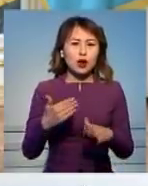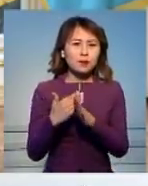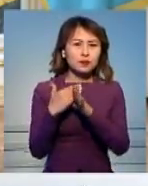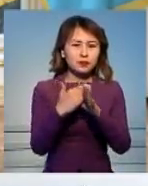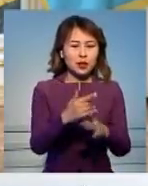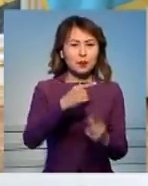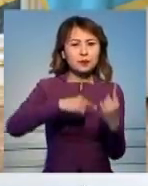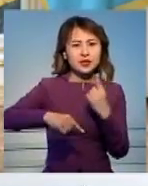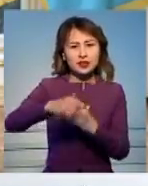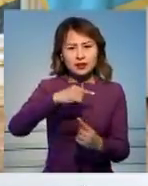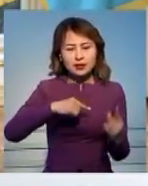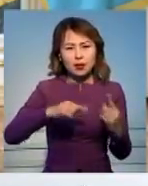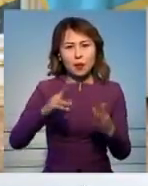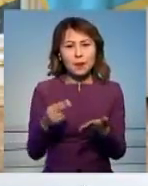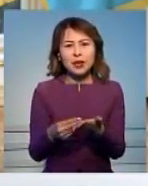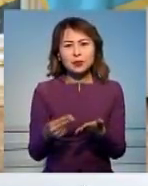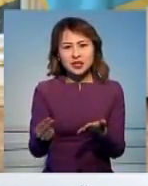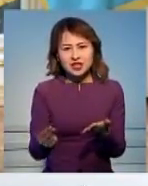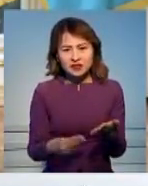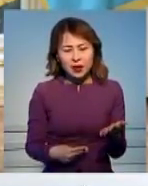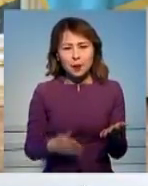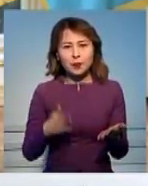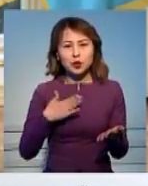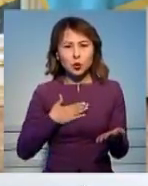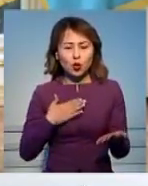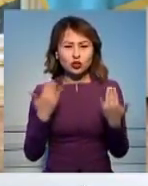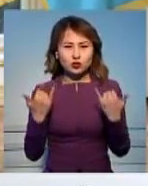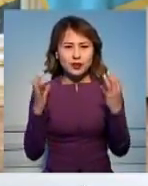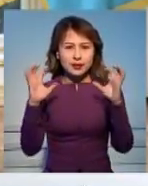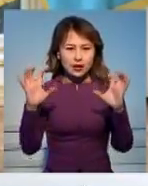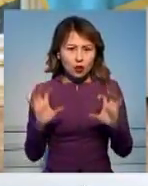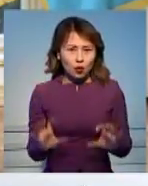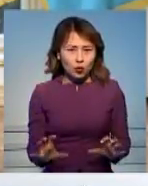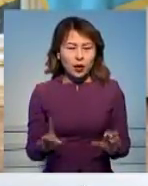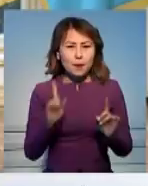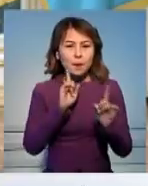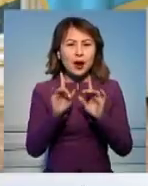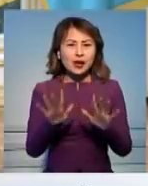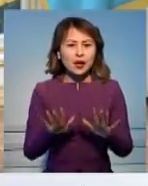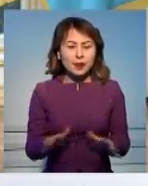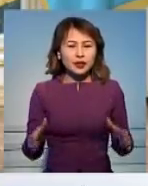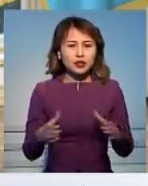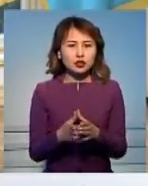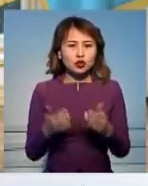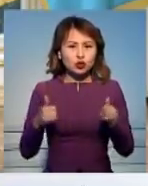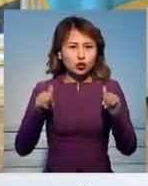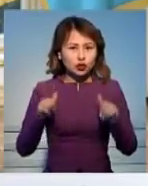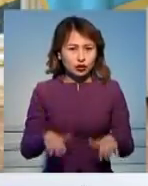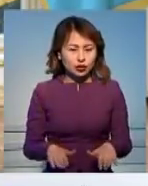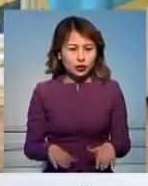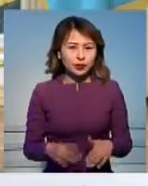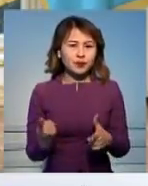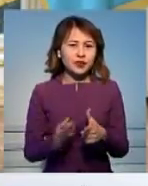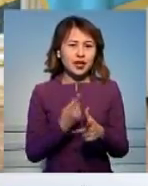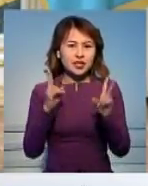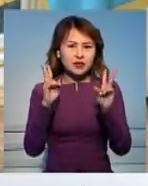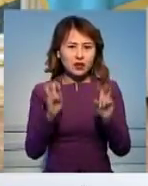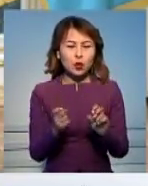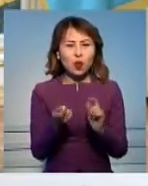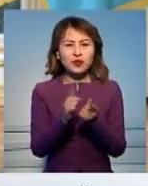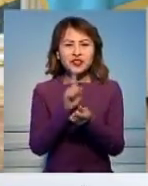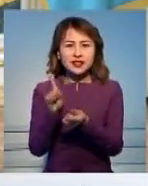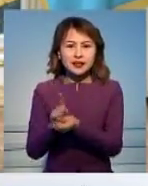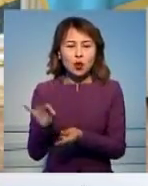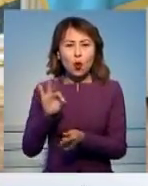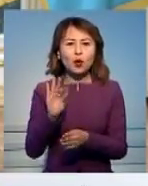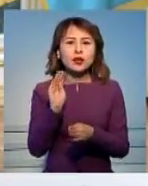станет подписываемый мной сегодня закон. Парламент его принял. Он называется «О внесении